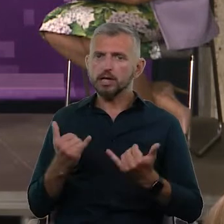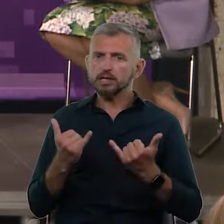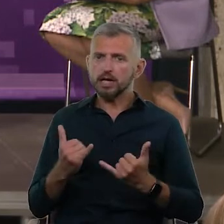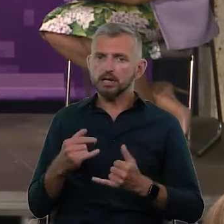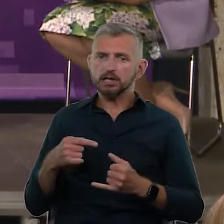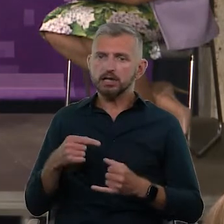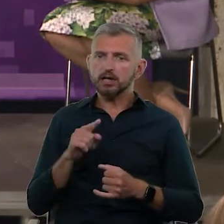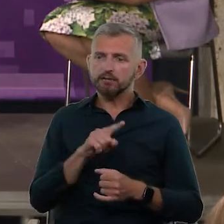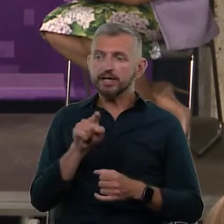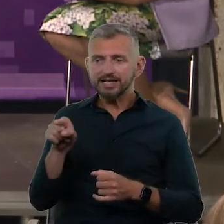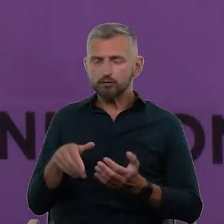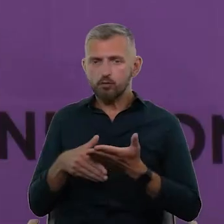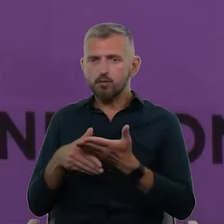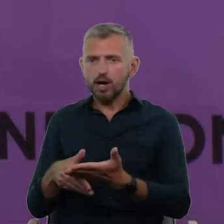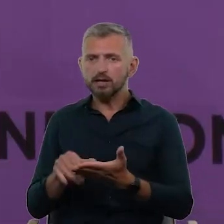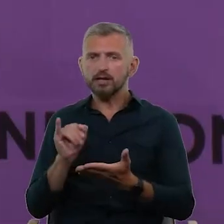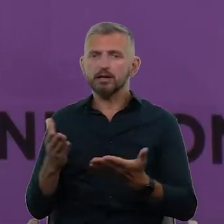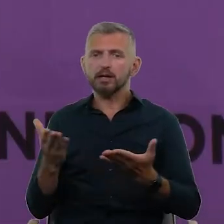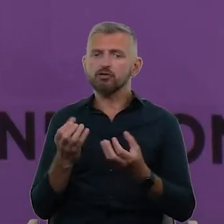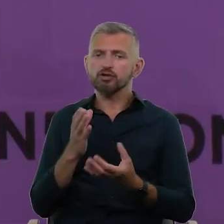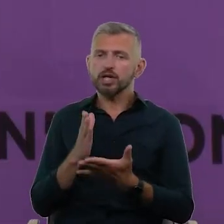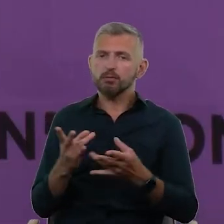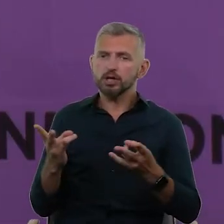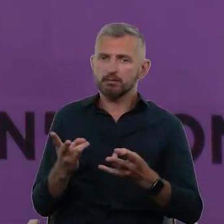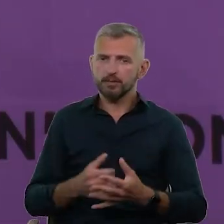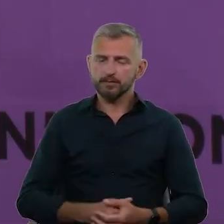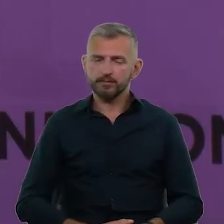ви їм допомагаєте, і які ще є потреби?